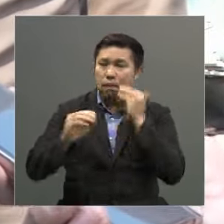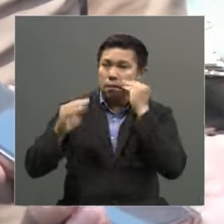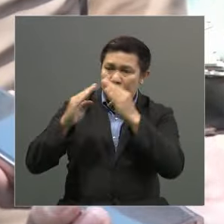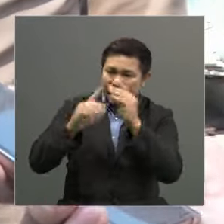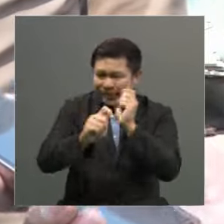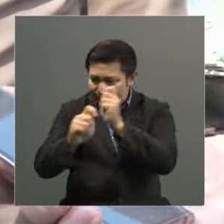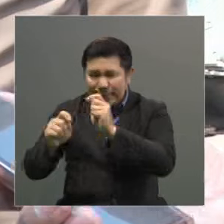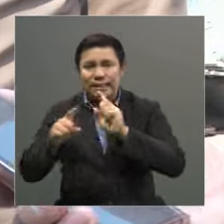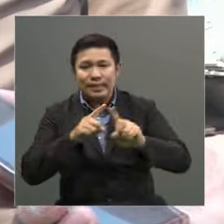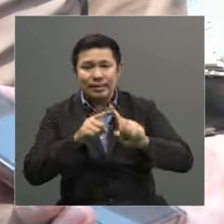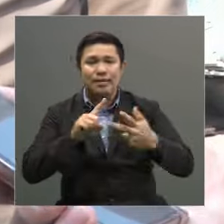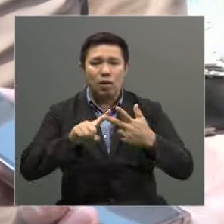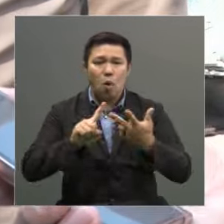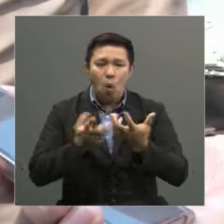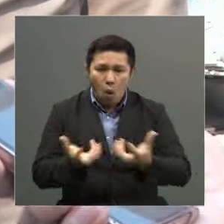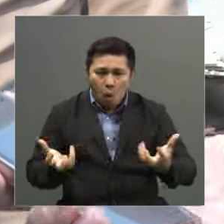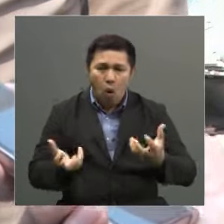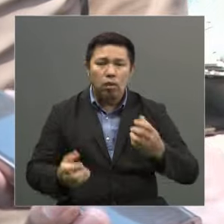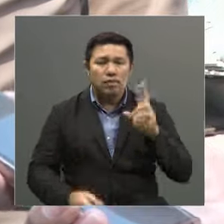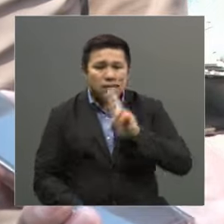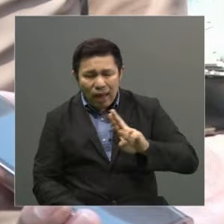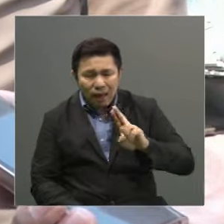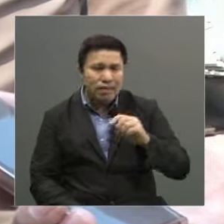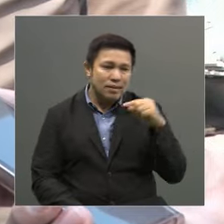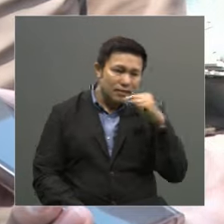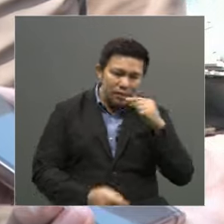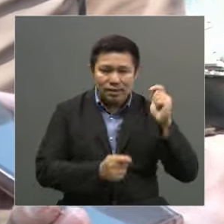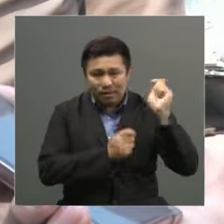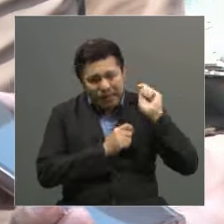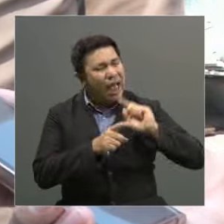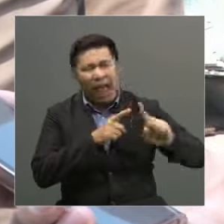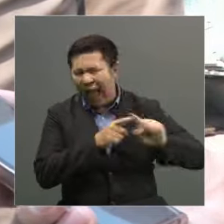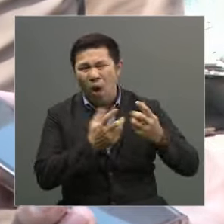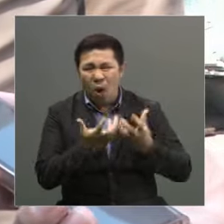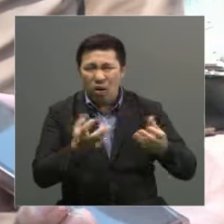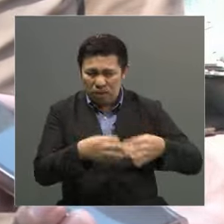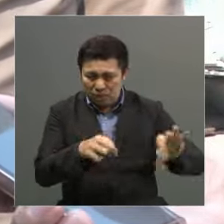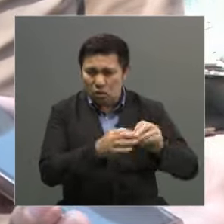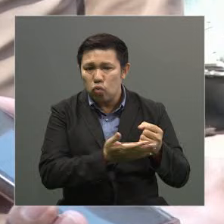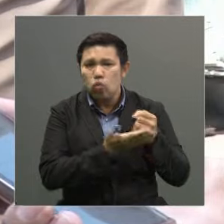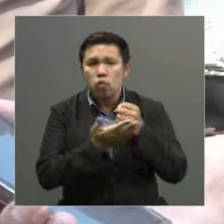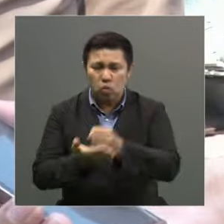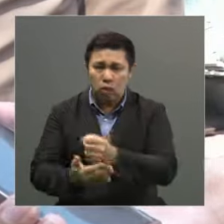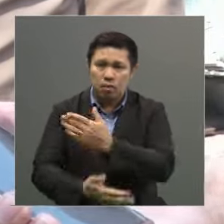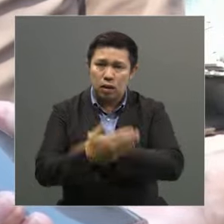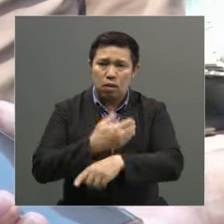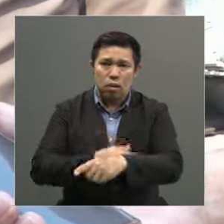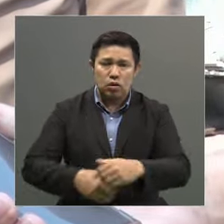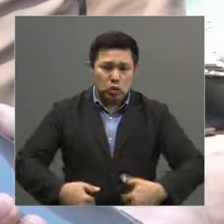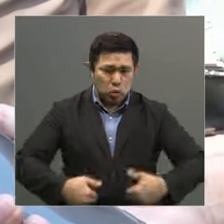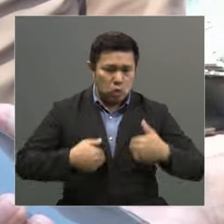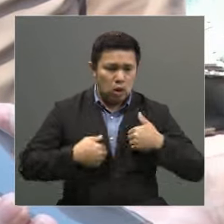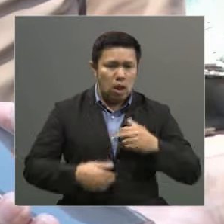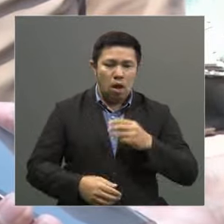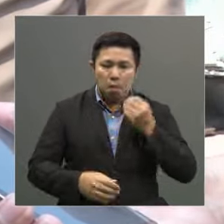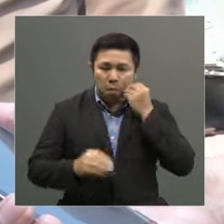สภาพที่อยู่อาศัยแล้วก็สิ่งของเครื่องอุปโภคบริโภคหรือว่าสิ่งของจำเป็นต่างๆนะคะที่จะมาช่วยสนับสนุนให้คนพิการเนี่ยสามารถที่จะอยู่